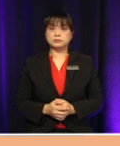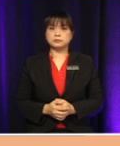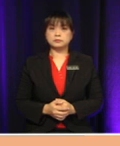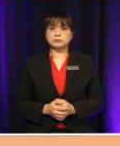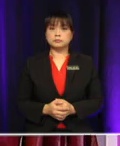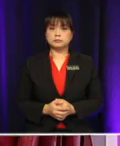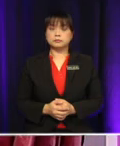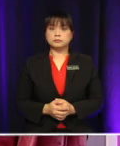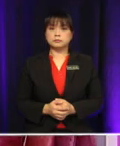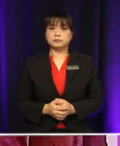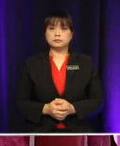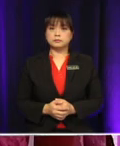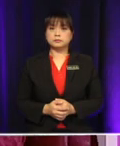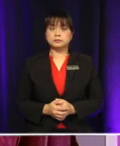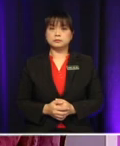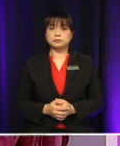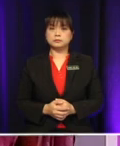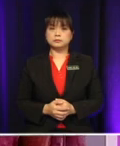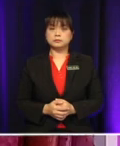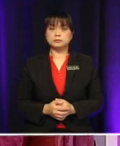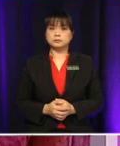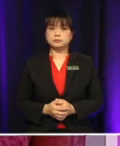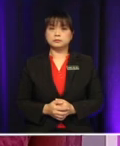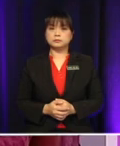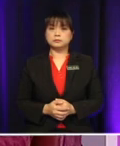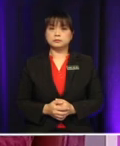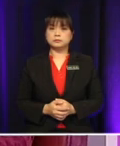nomor 21 mempunyai 3